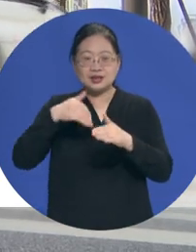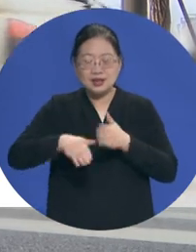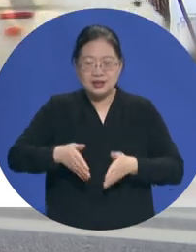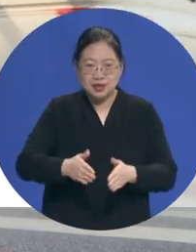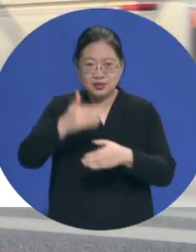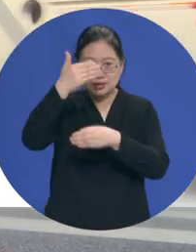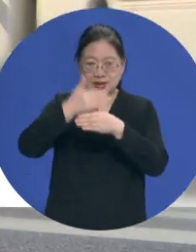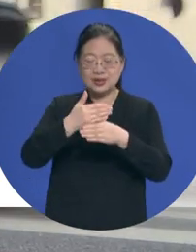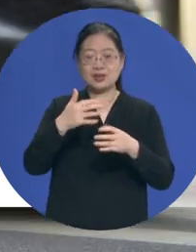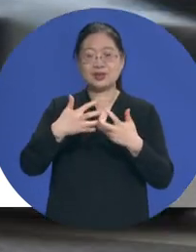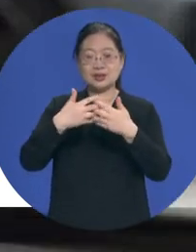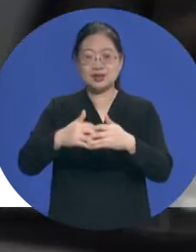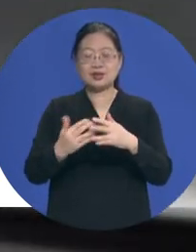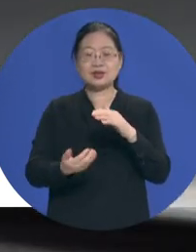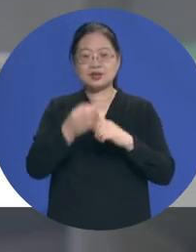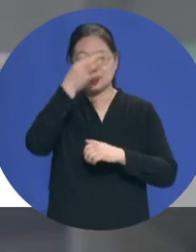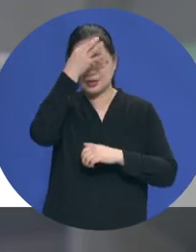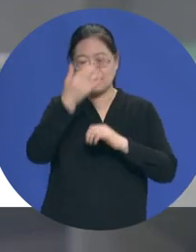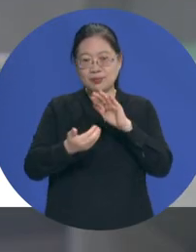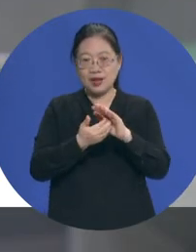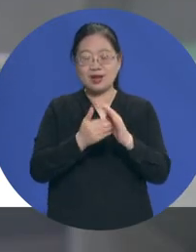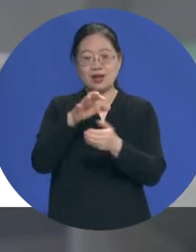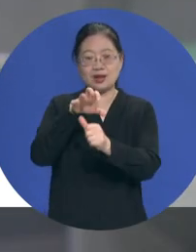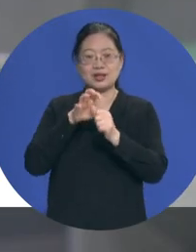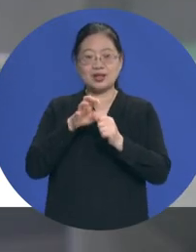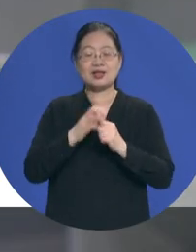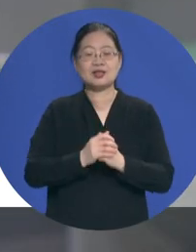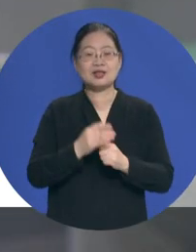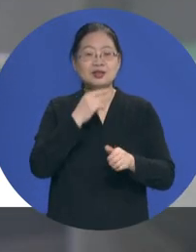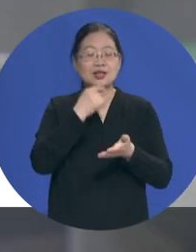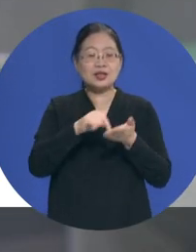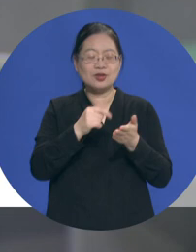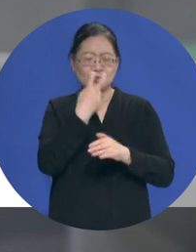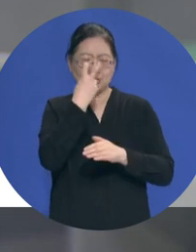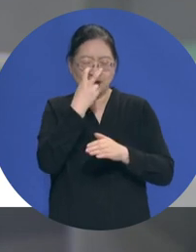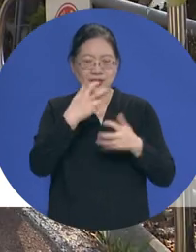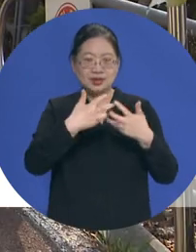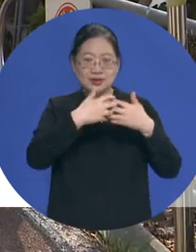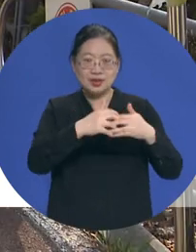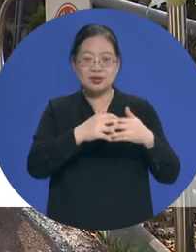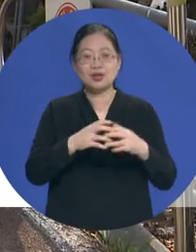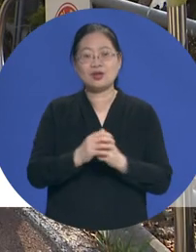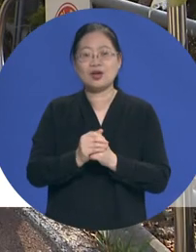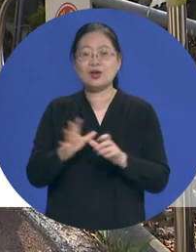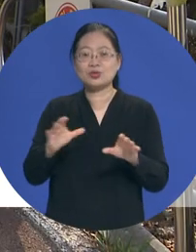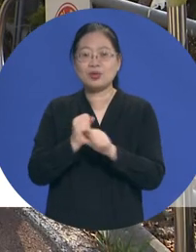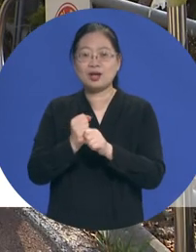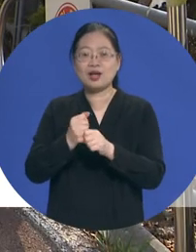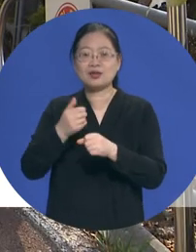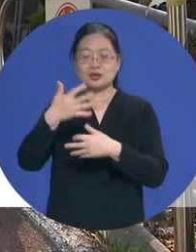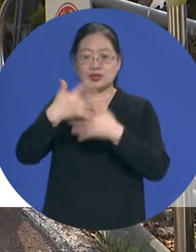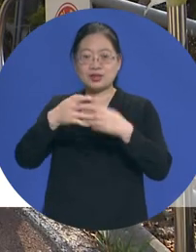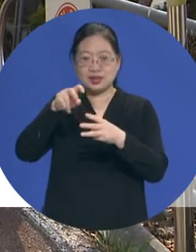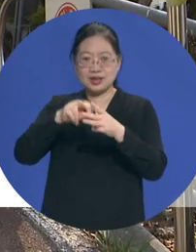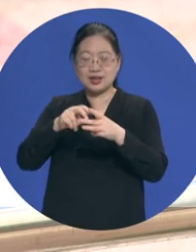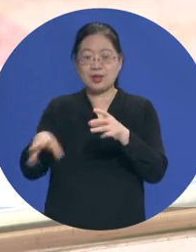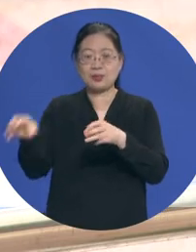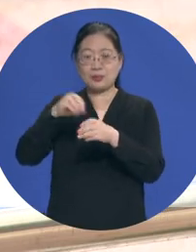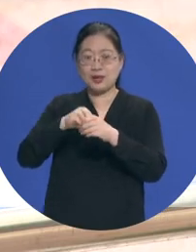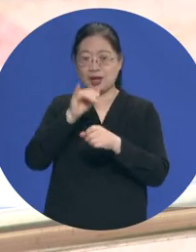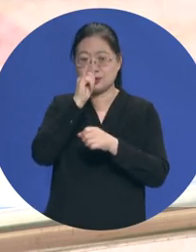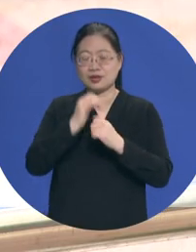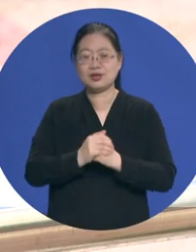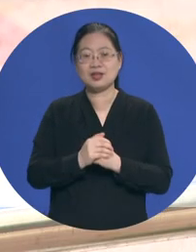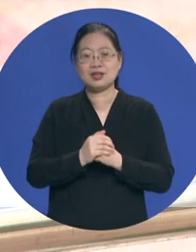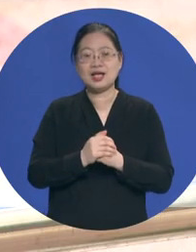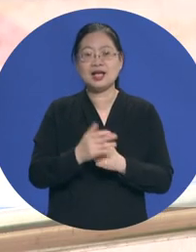시스템 등 첨당 기술을 활용한 재난유형 감지 장치도 재난 관리 통합 영상 센터에 접목합니다 돈은 재난